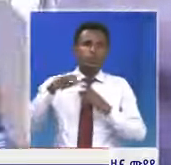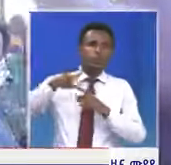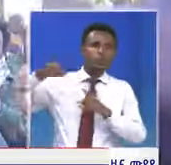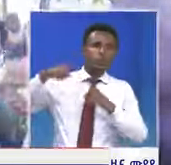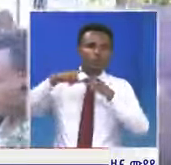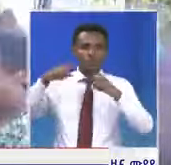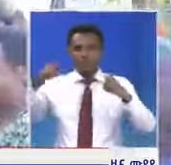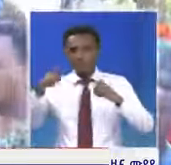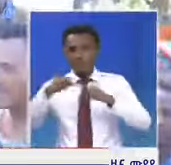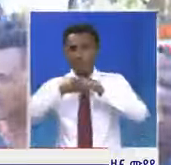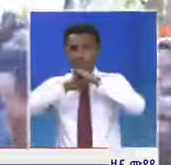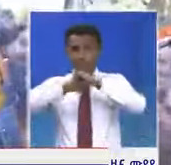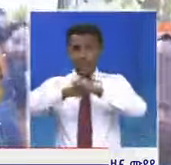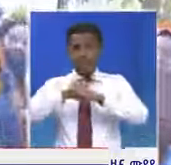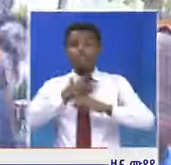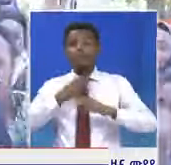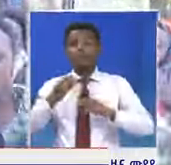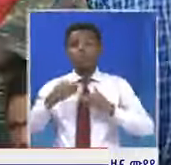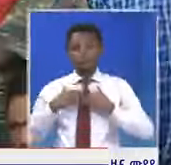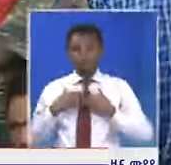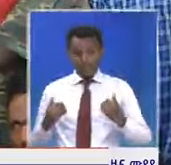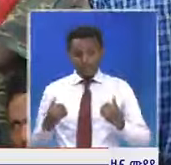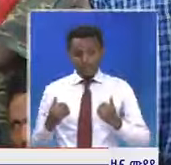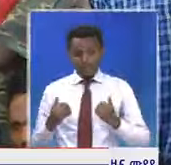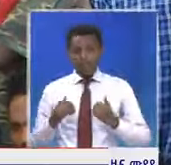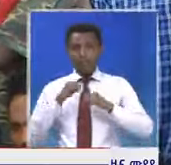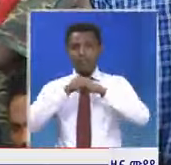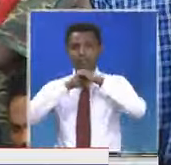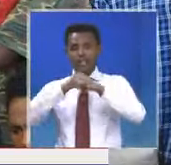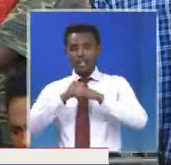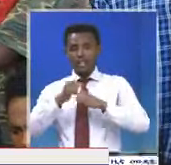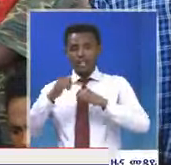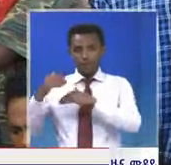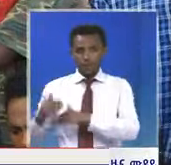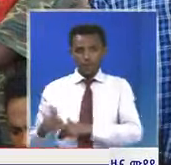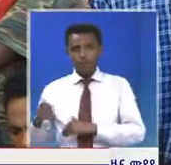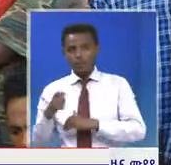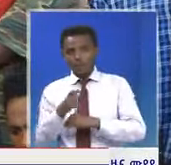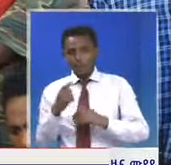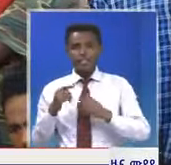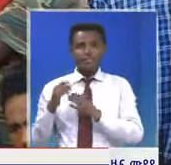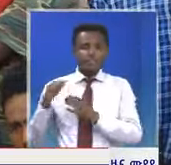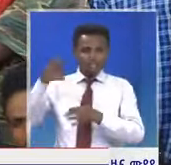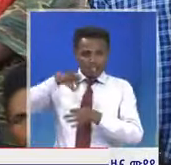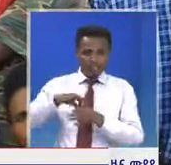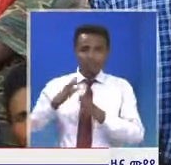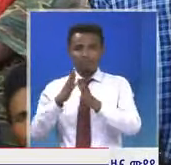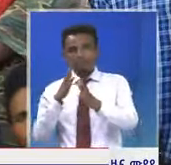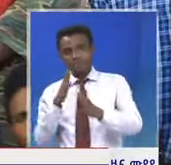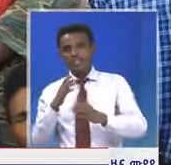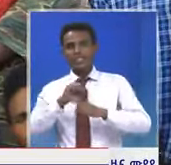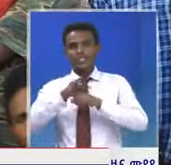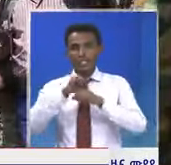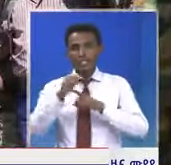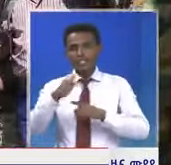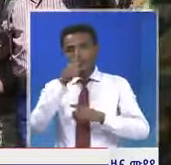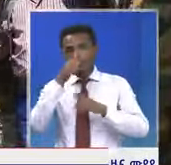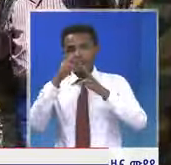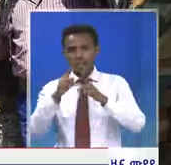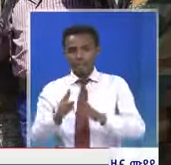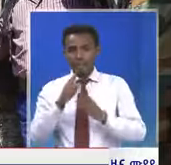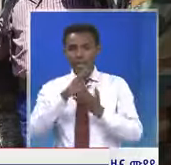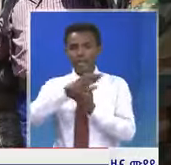እንድትከላከል የአማራ ወጣት ከመከላከያ ጋር ጎኑነ ከሰለፍ ተቀላቀል ሰልጥን ኢትዮጵያን አስከብር። አሸባሪ